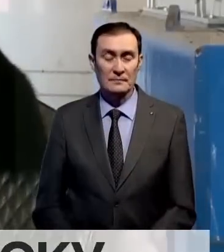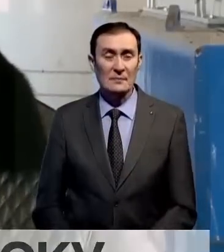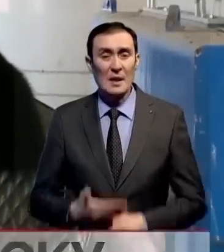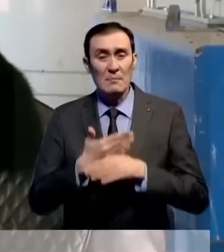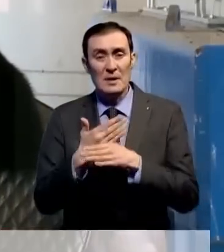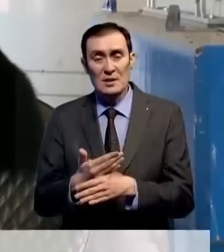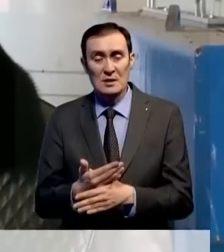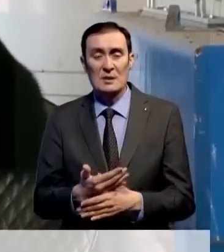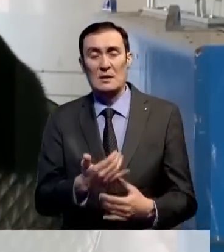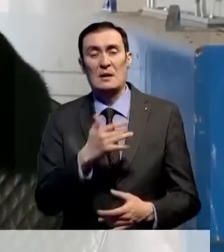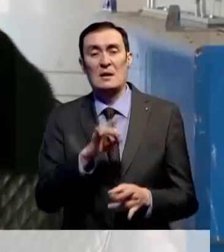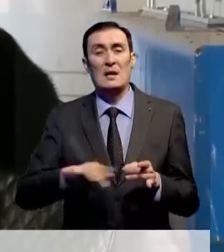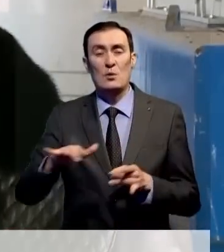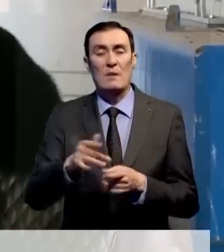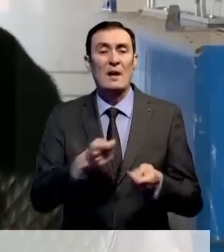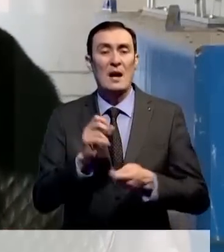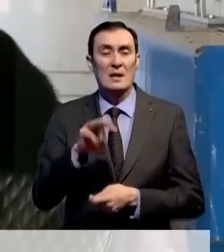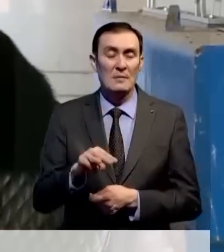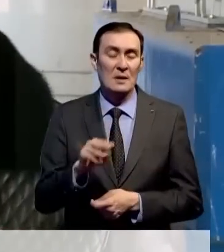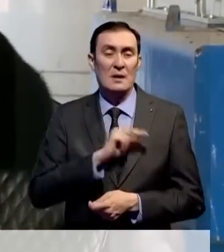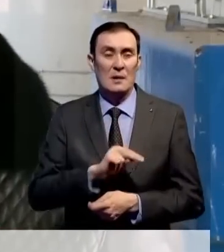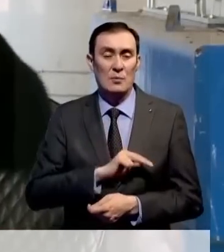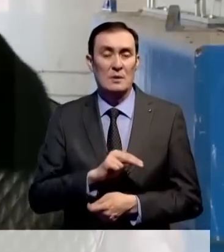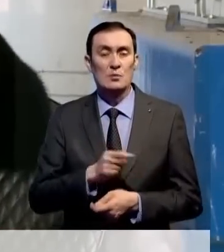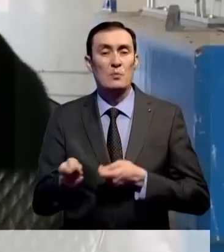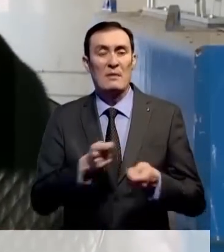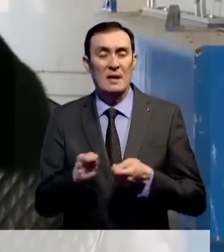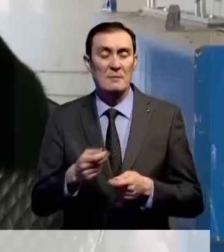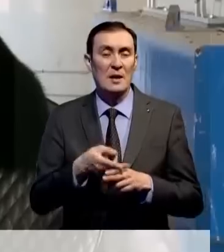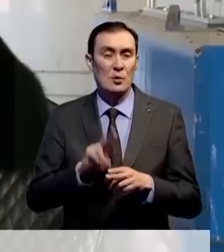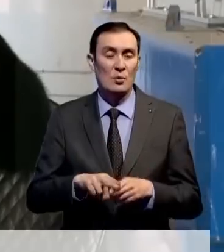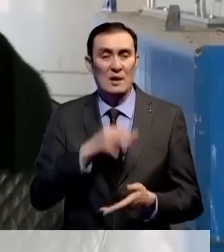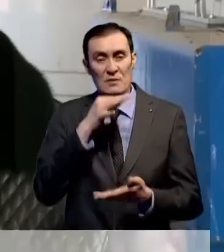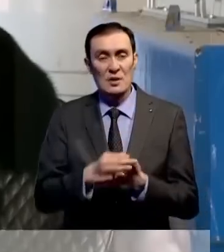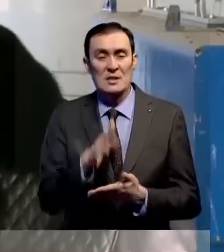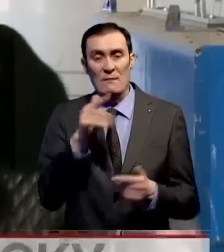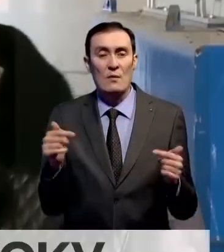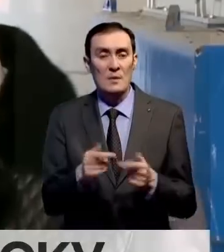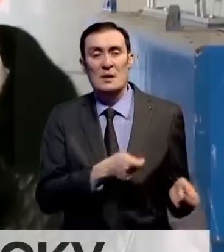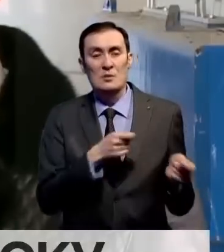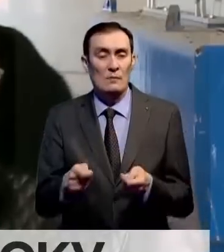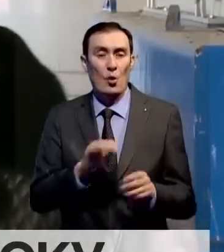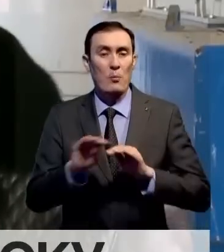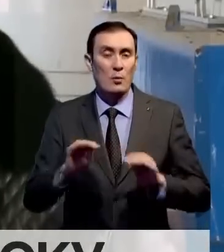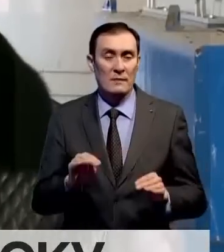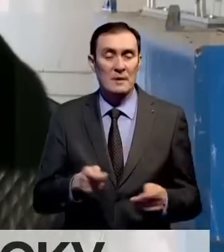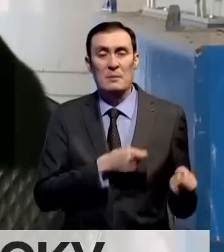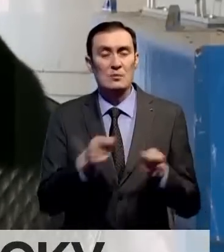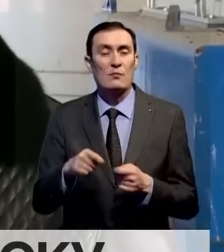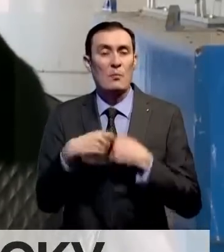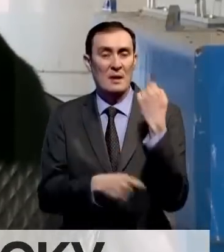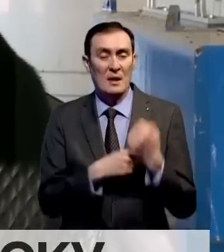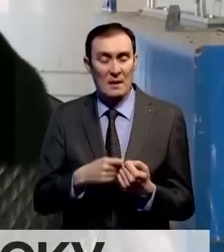Поддержка оказана и со стороны районного акимата. Проведена работа с областными управлениями, которые отвечают за своевременную доставку оборудования и поставку